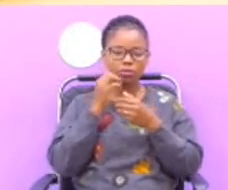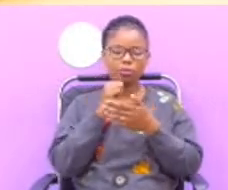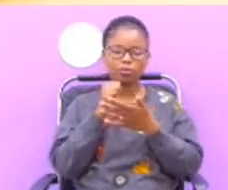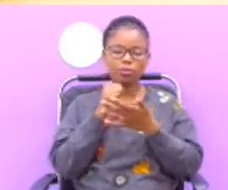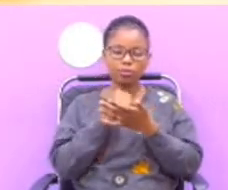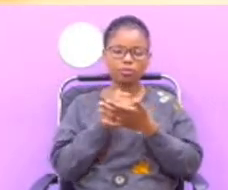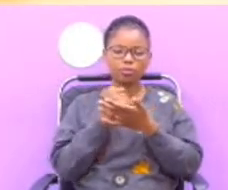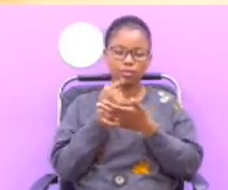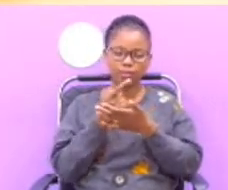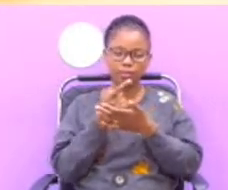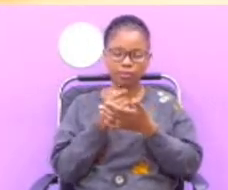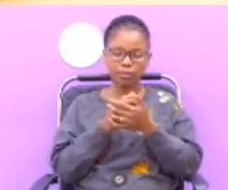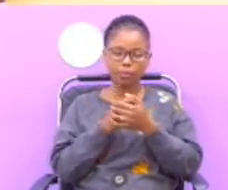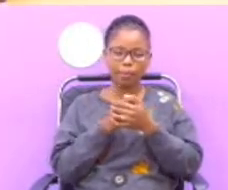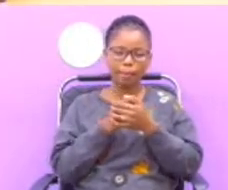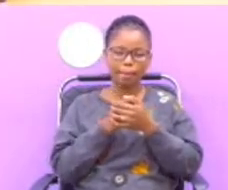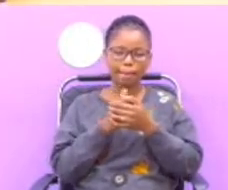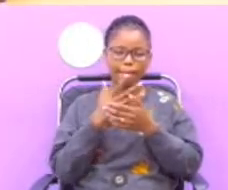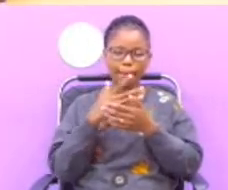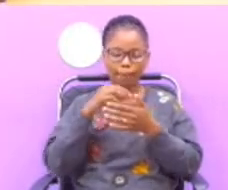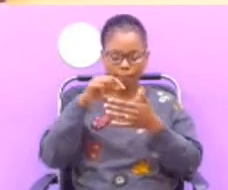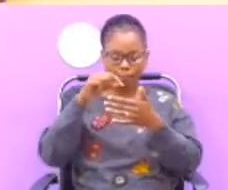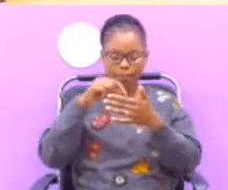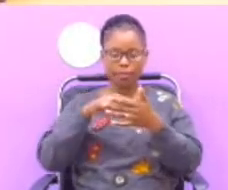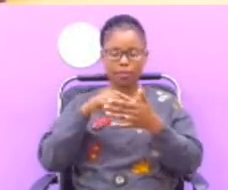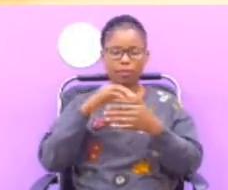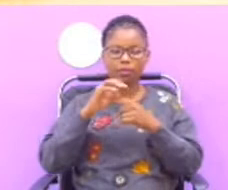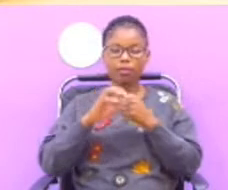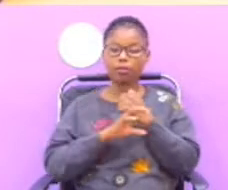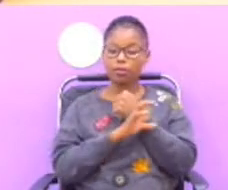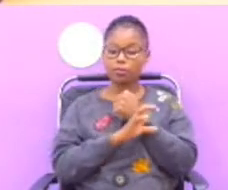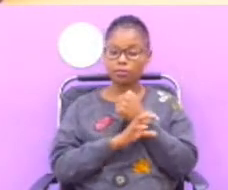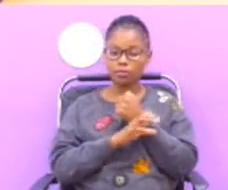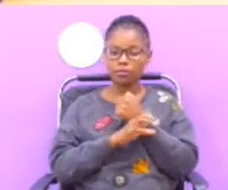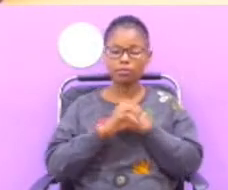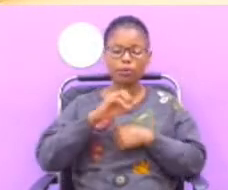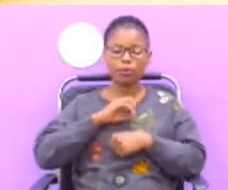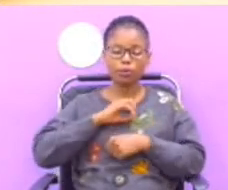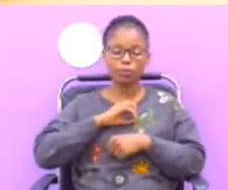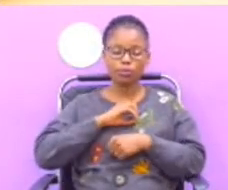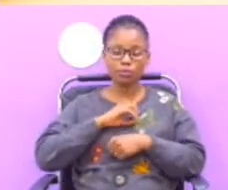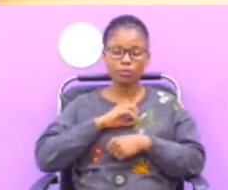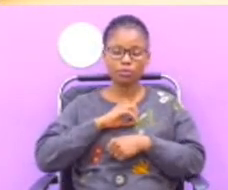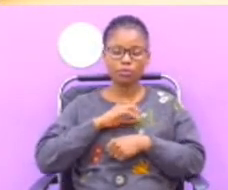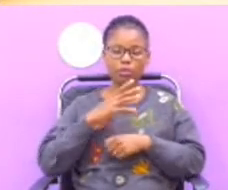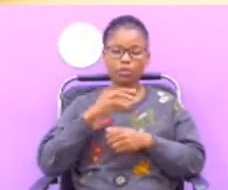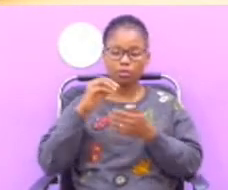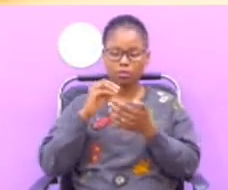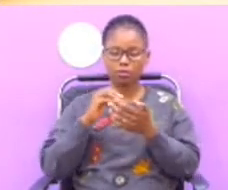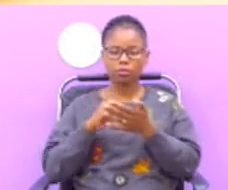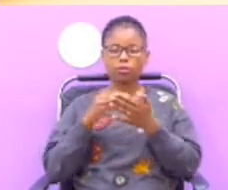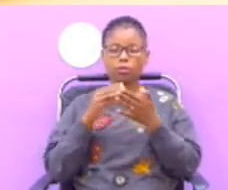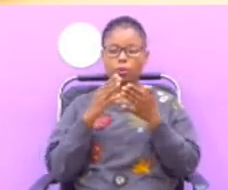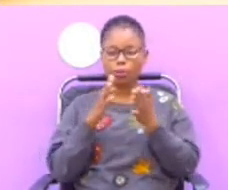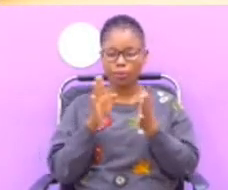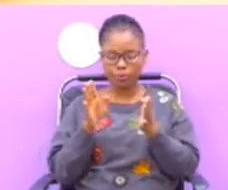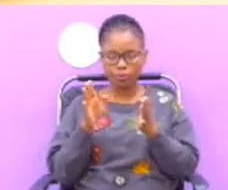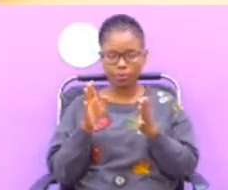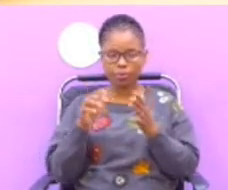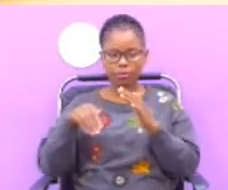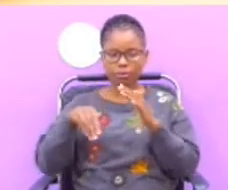yemeni na nika mahanda bururi-ini wao ene na matigacoka kuomborwo rĩngĩ bururi-ini